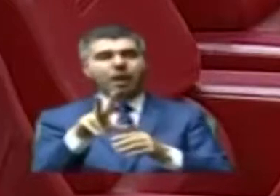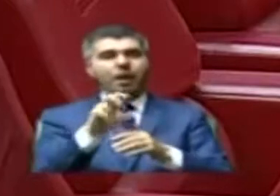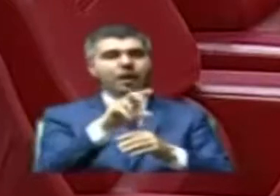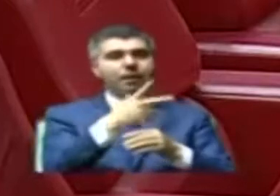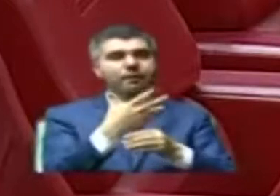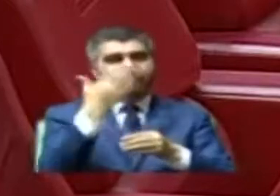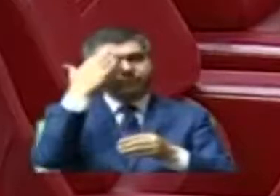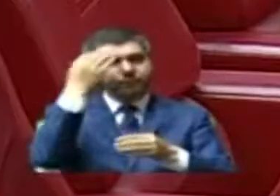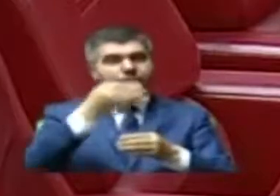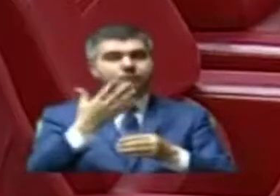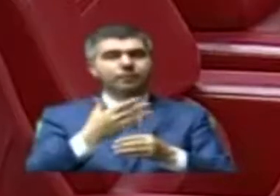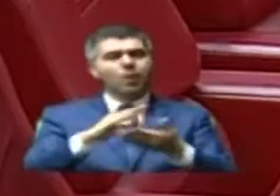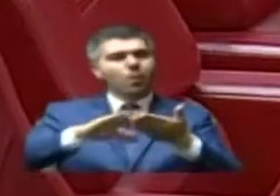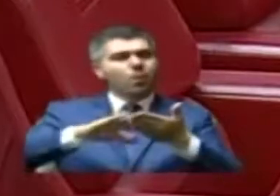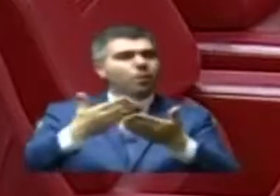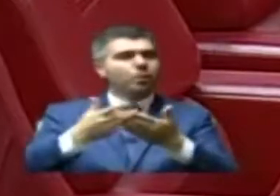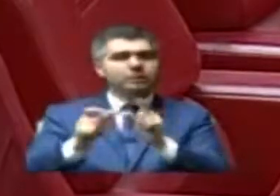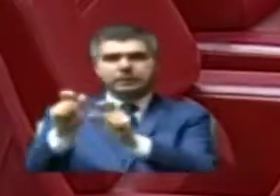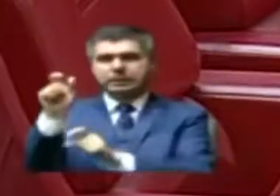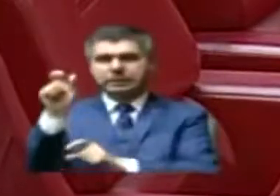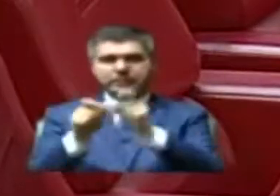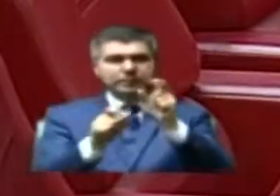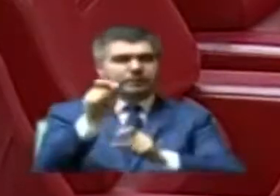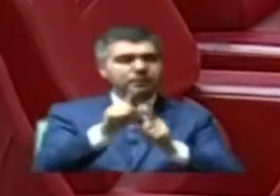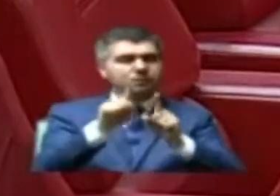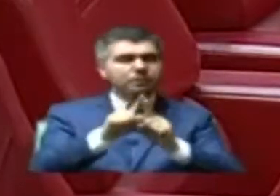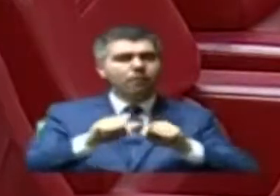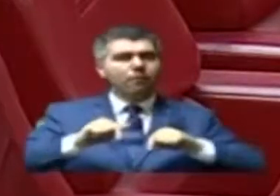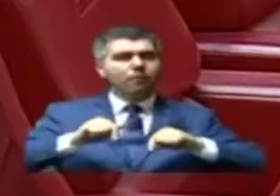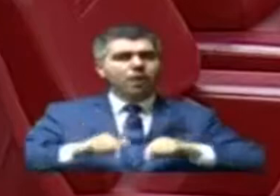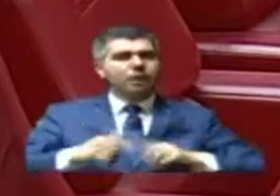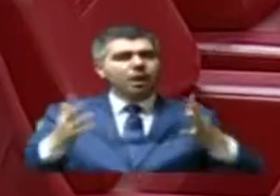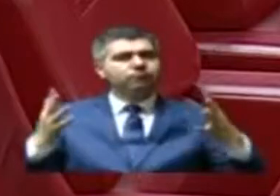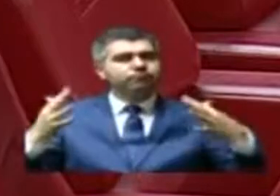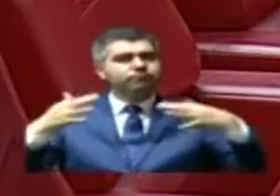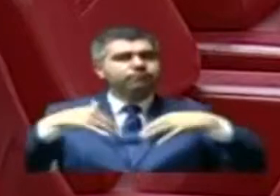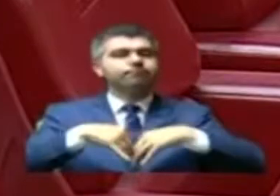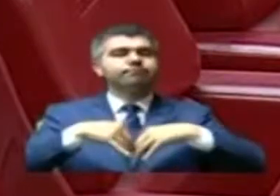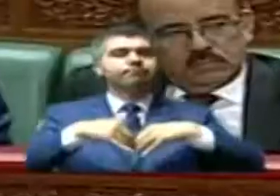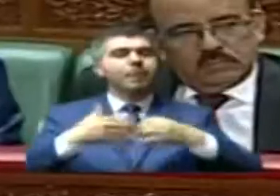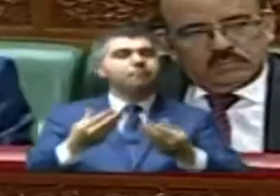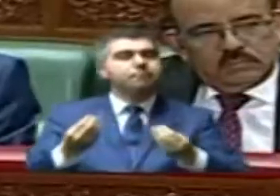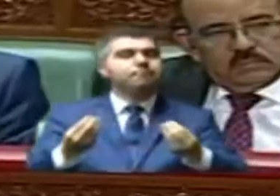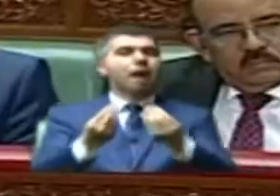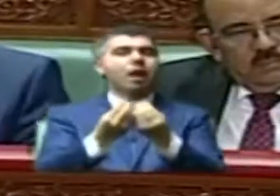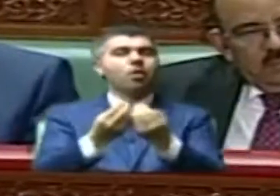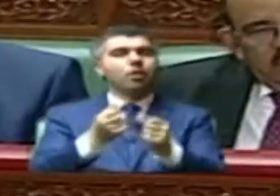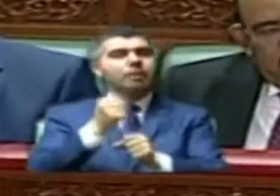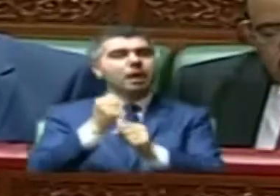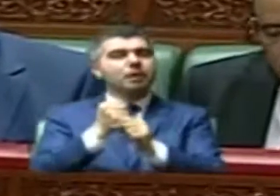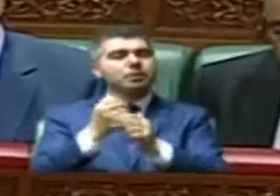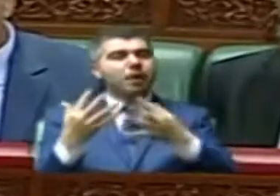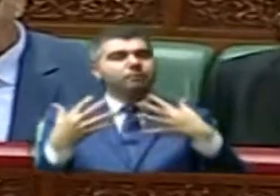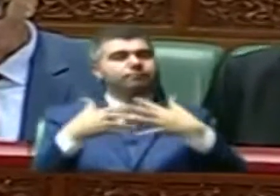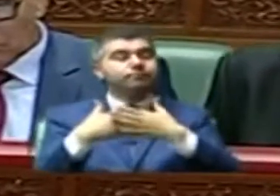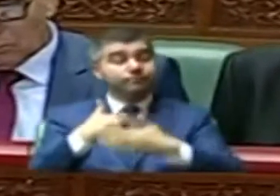قطاعيا، مختلف المتدخلين من مختلف القطاعات تتدخل بما فيه الآليات التي وضعت